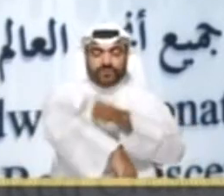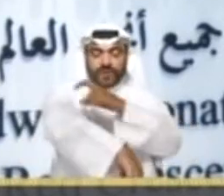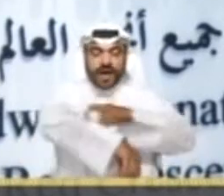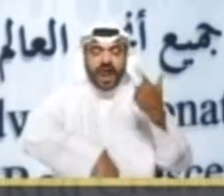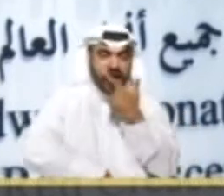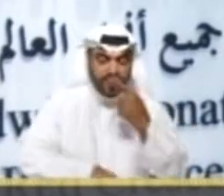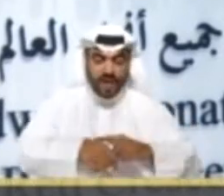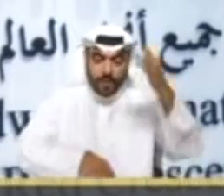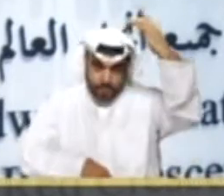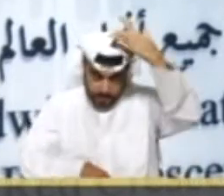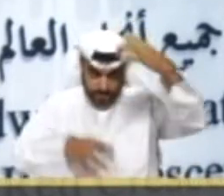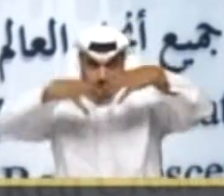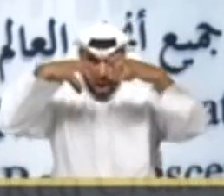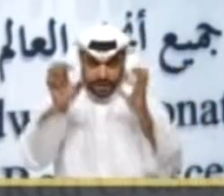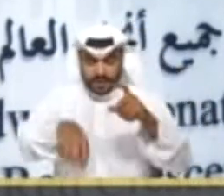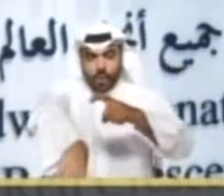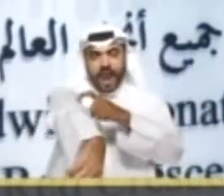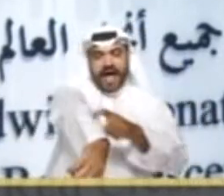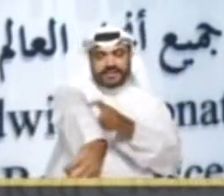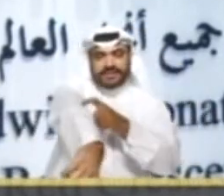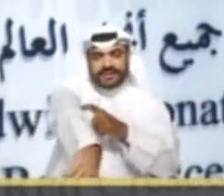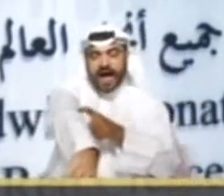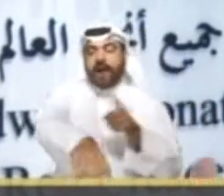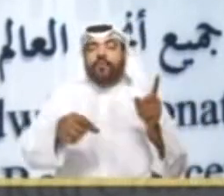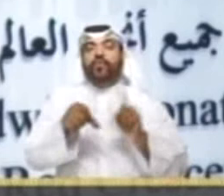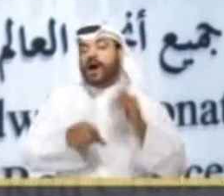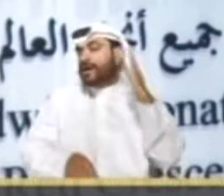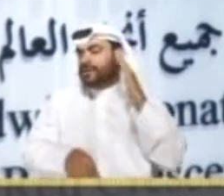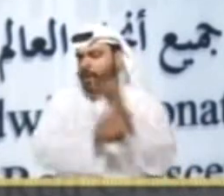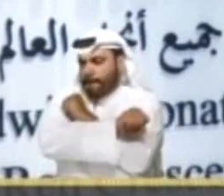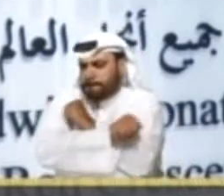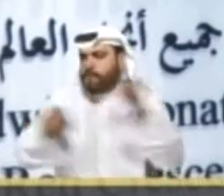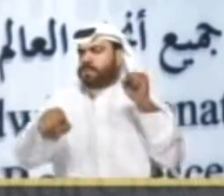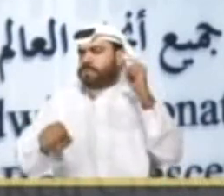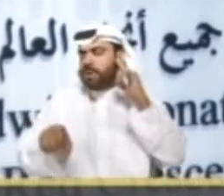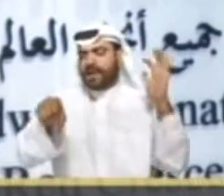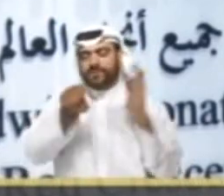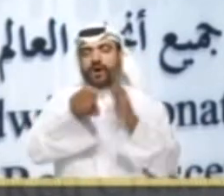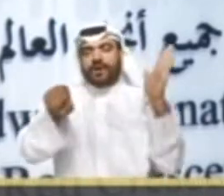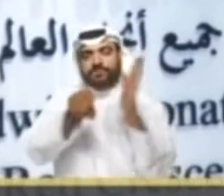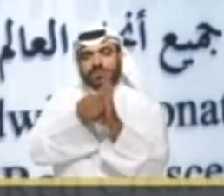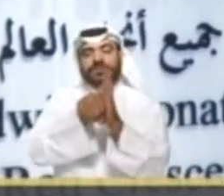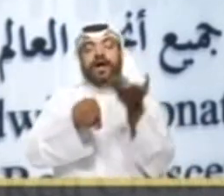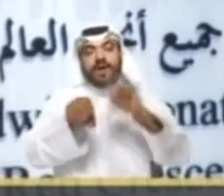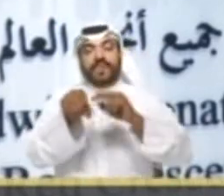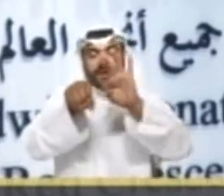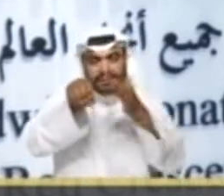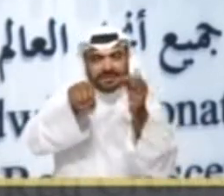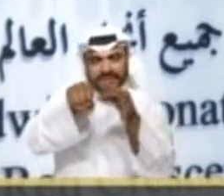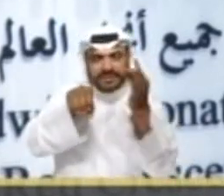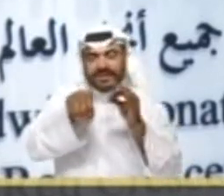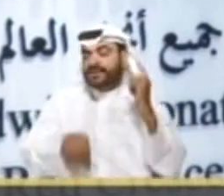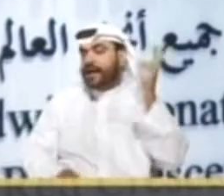والأعصاب وللعيون وترقيع طبلة الأذن نتيجة الانفجارات الكثيرة. أيضا هناك توزيع